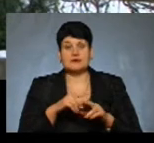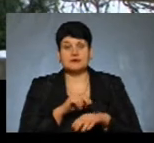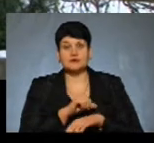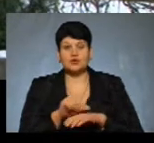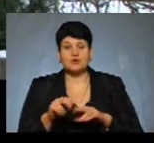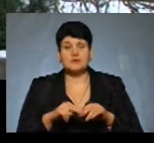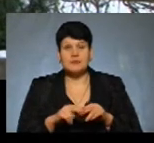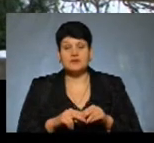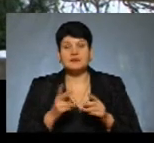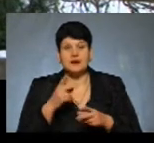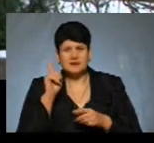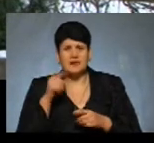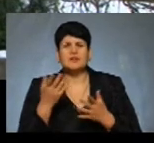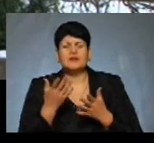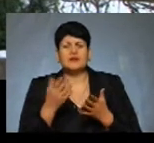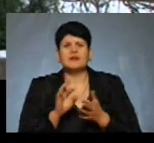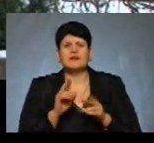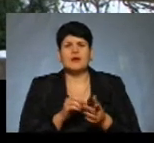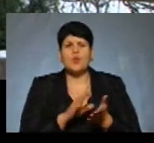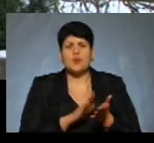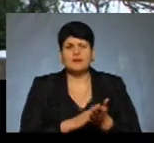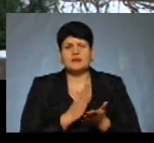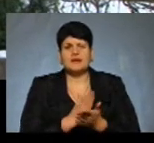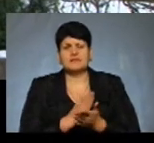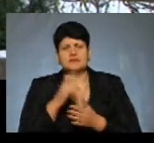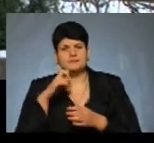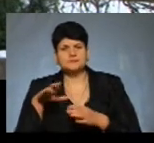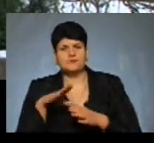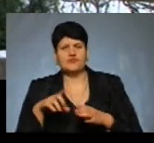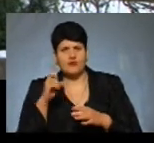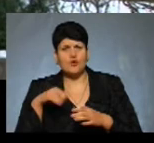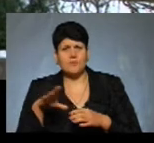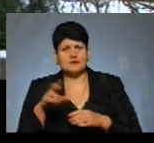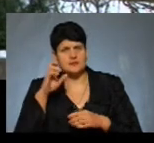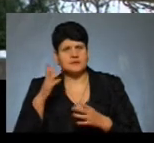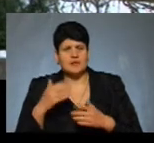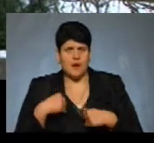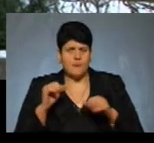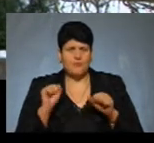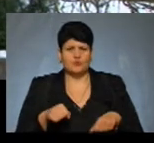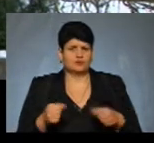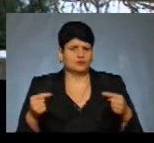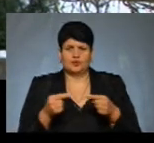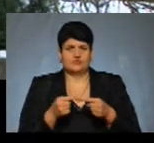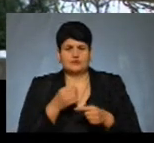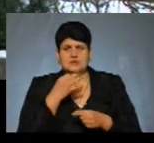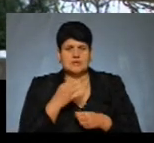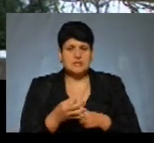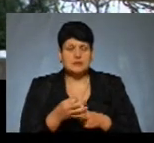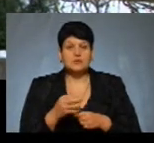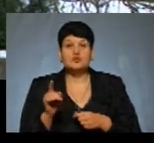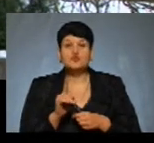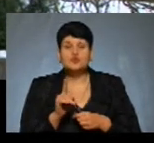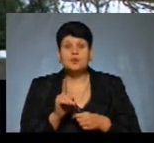орієнтуюсь, деяке розмитнення і деякий облік робиться в європейських країнах. Тому я можу з абсолютною точністю сказати, що